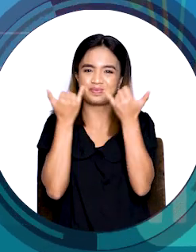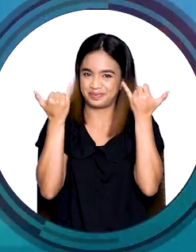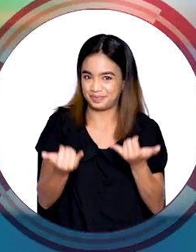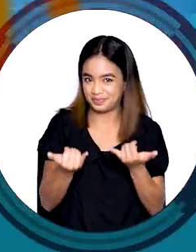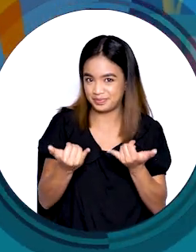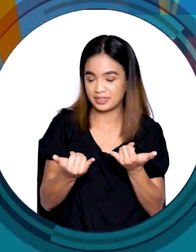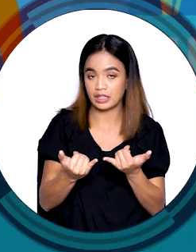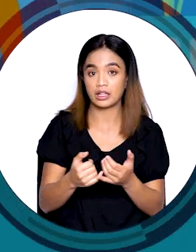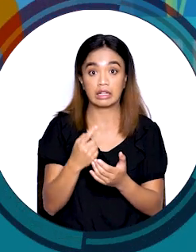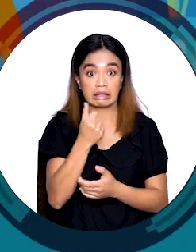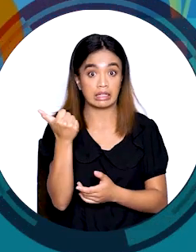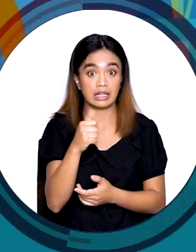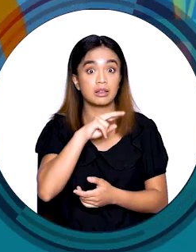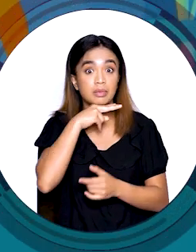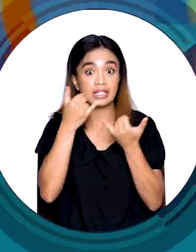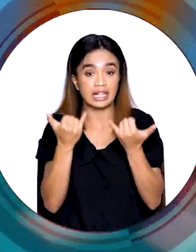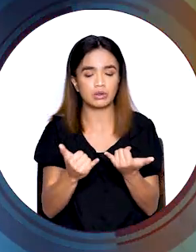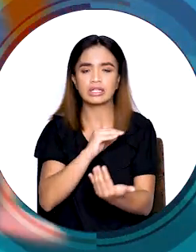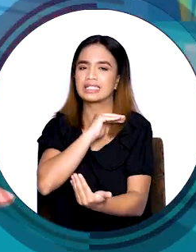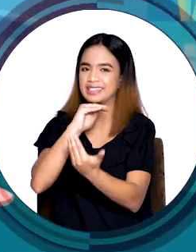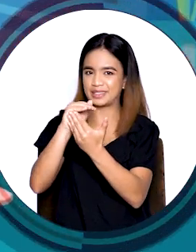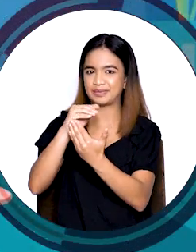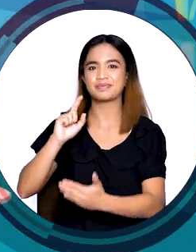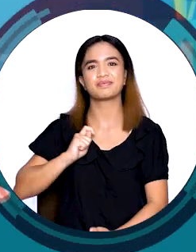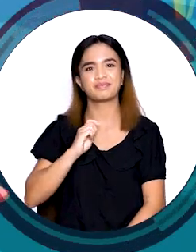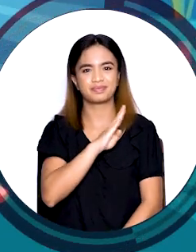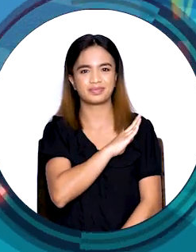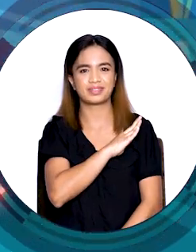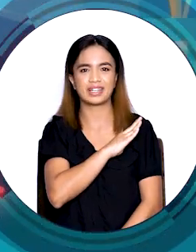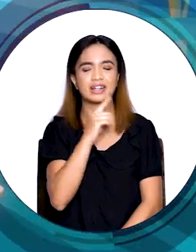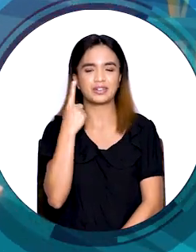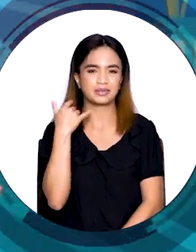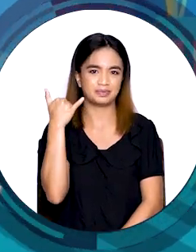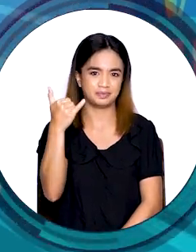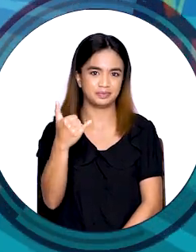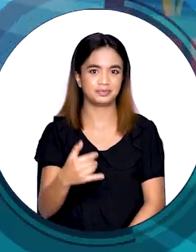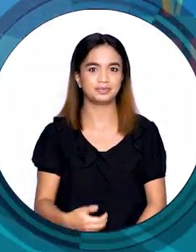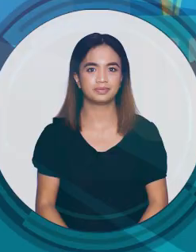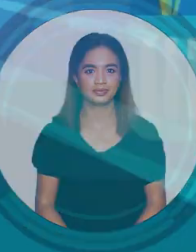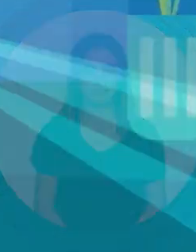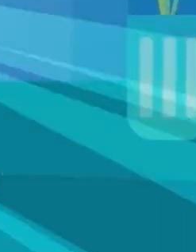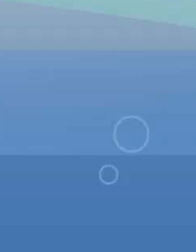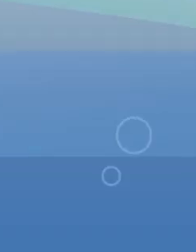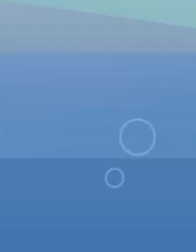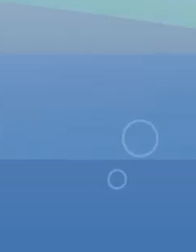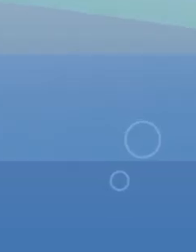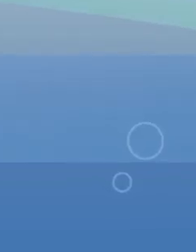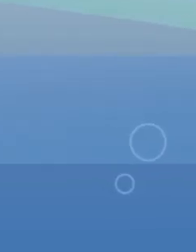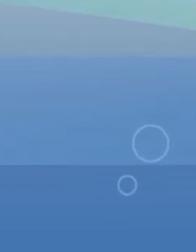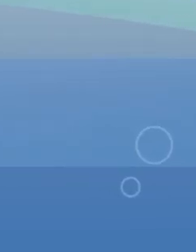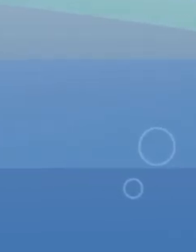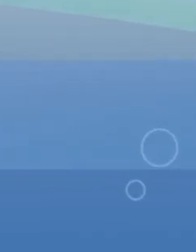na. Tanggal bakterya ngayon, iwas TB sa mahabang panahon.